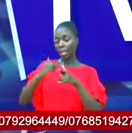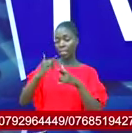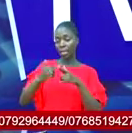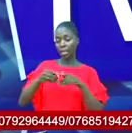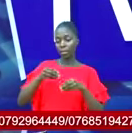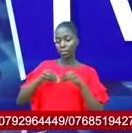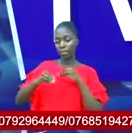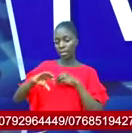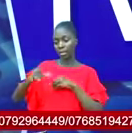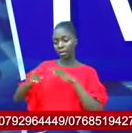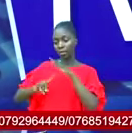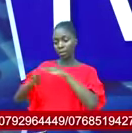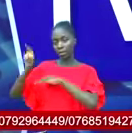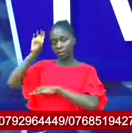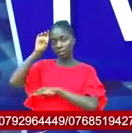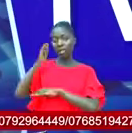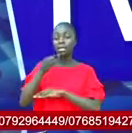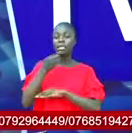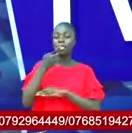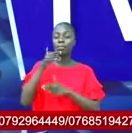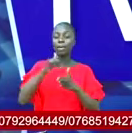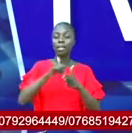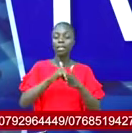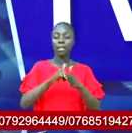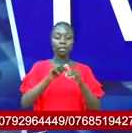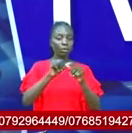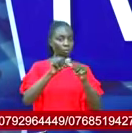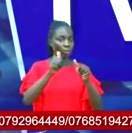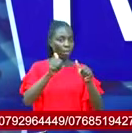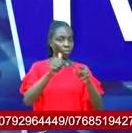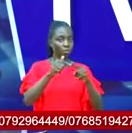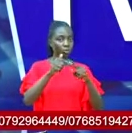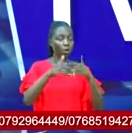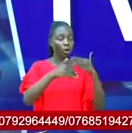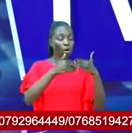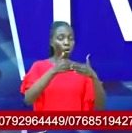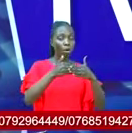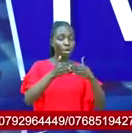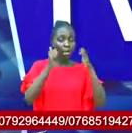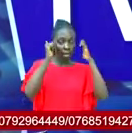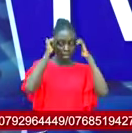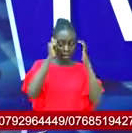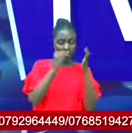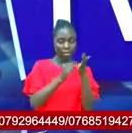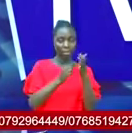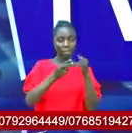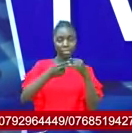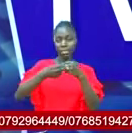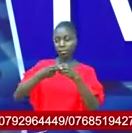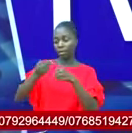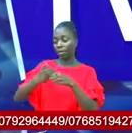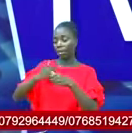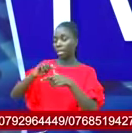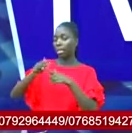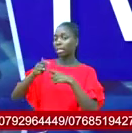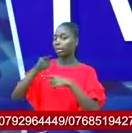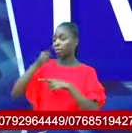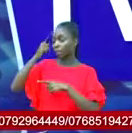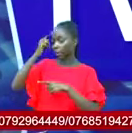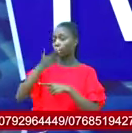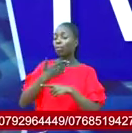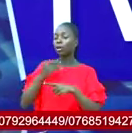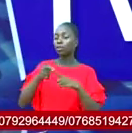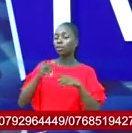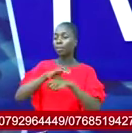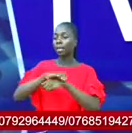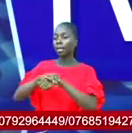kaunti ya Busia, Wizara ya Elimu imeelezea hali ni shwari katika shule zilizo na wanafunzi wa grade ya saba, wazazi wakitakiwa